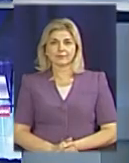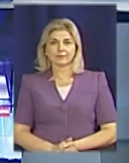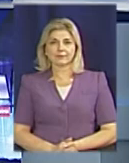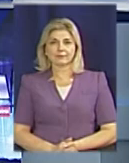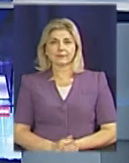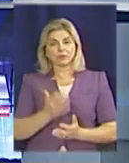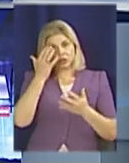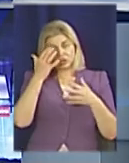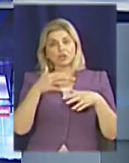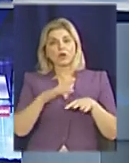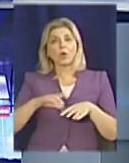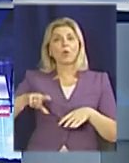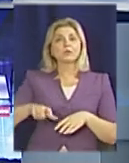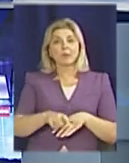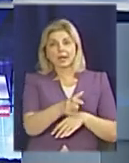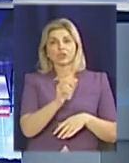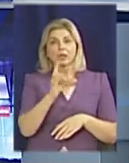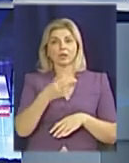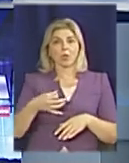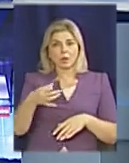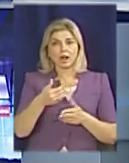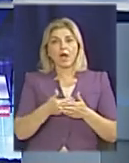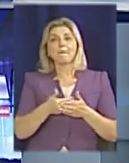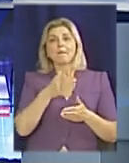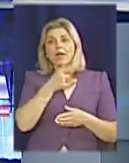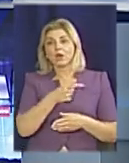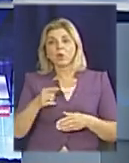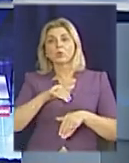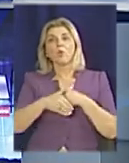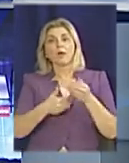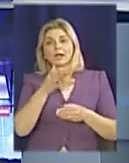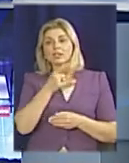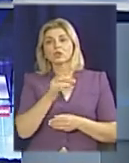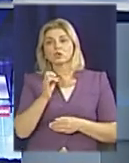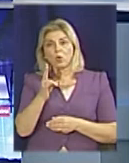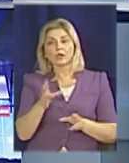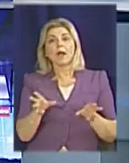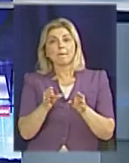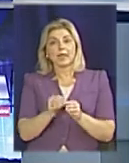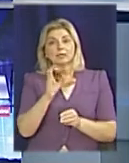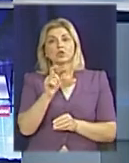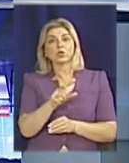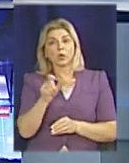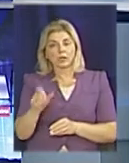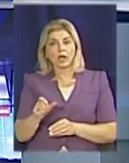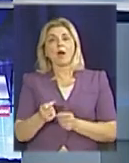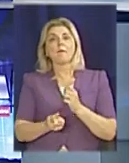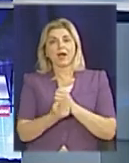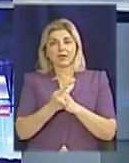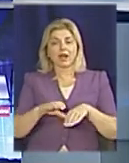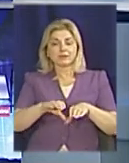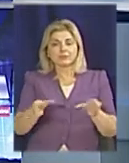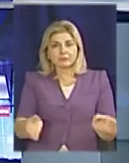На Чорноморському узбережжі Миколаївщини у період купального сезону разом із людьми на пляжах з'являються і плавзасоби, які